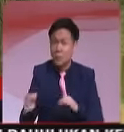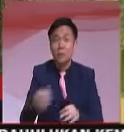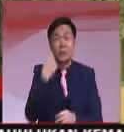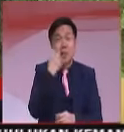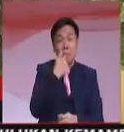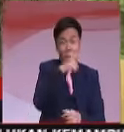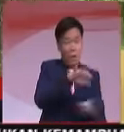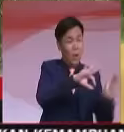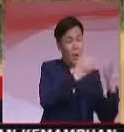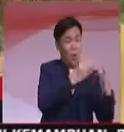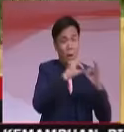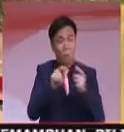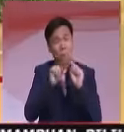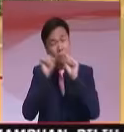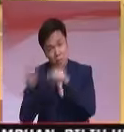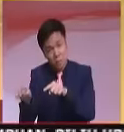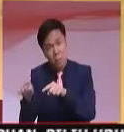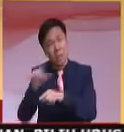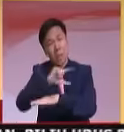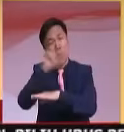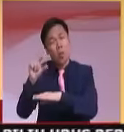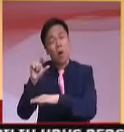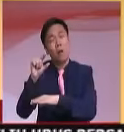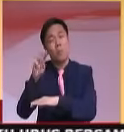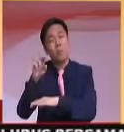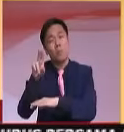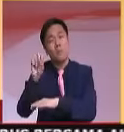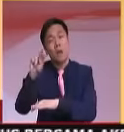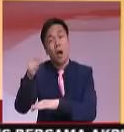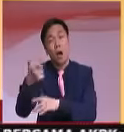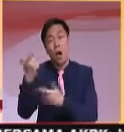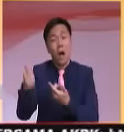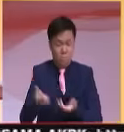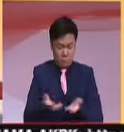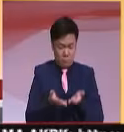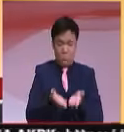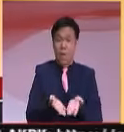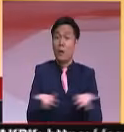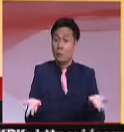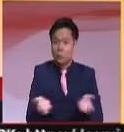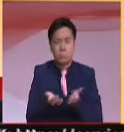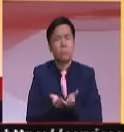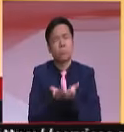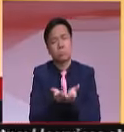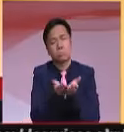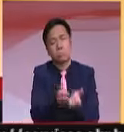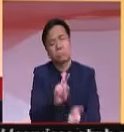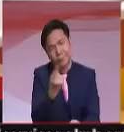ke Bandar gua musang atau valkry hanya boleh menyebrangi sungai menggunakan perahu